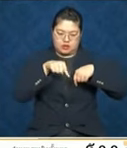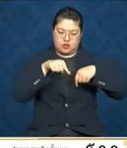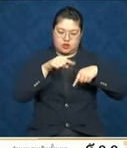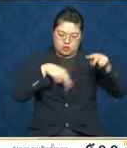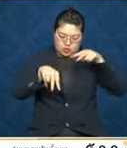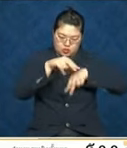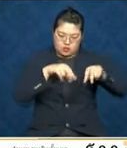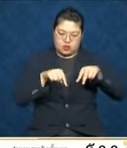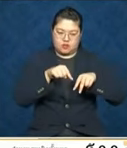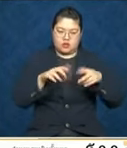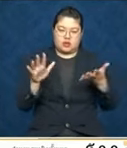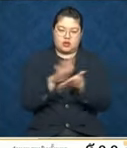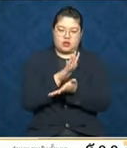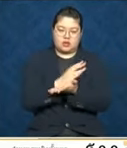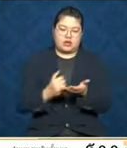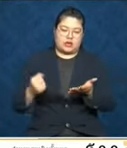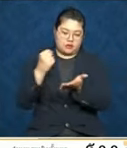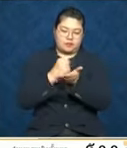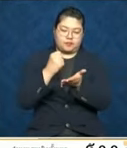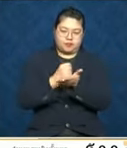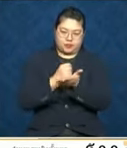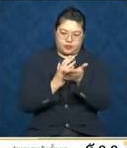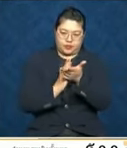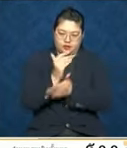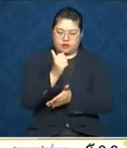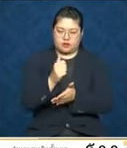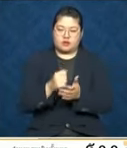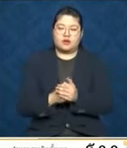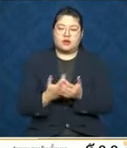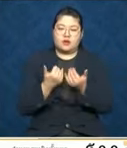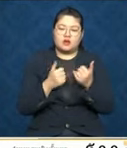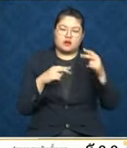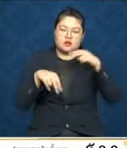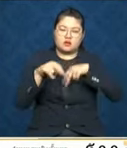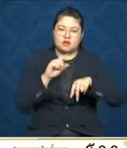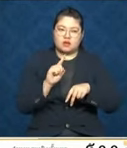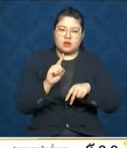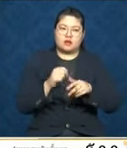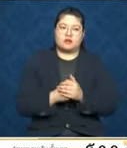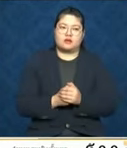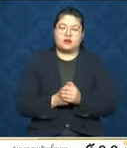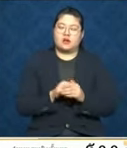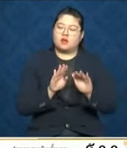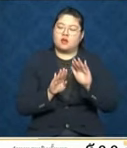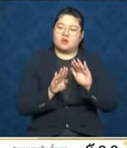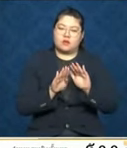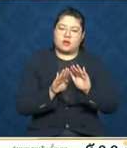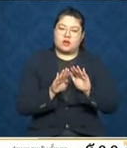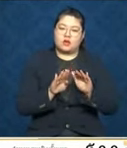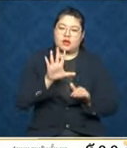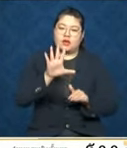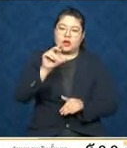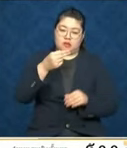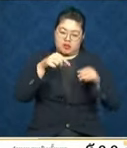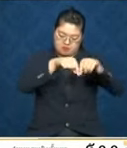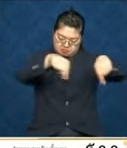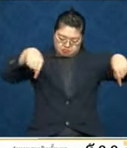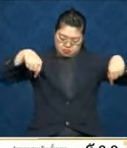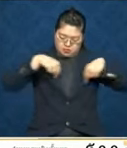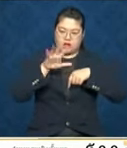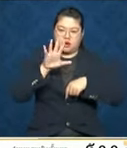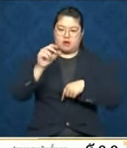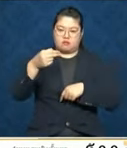ามารถที่จะออกเอกสารสิทธิ์ได้นะครับจึงผลปรากฏว่ามีทั้งหมดอยู่ประมาณ 50,000 แปลงครับท่านประธ